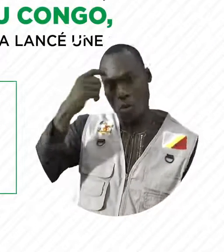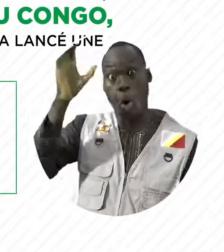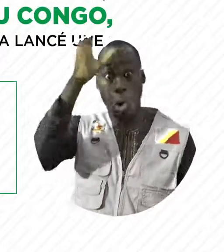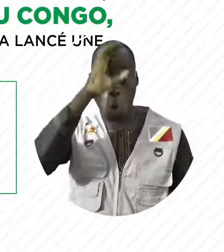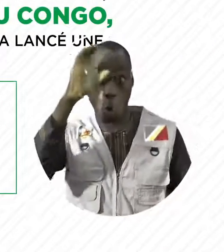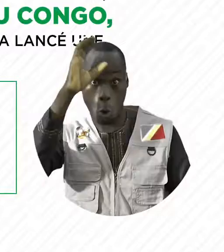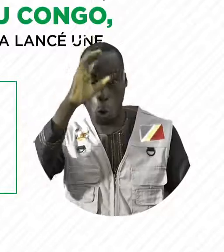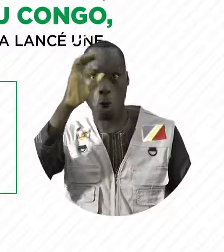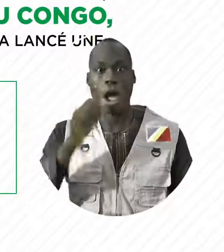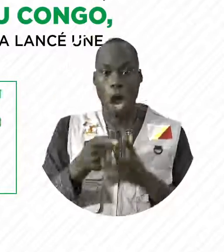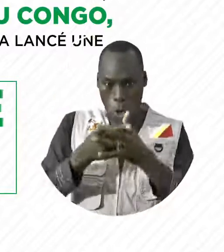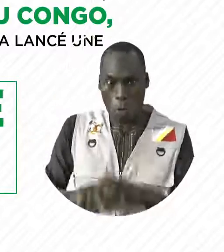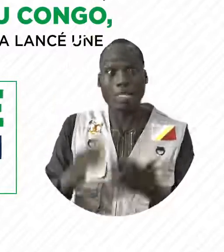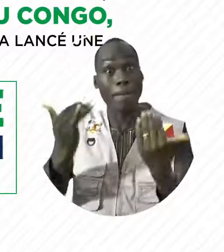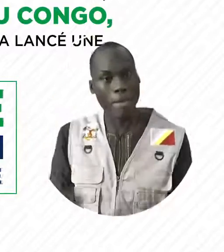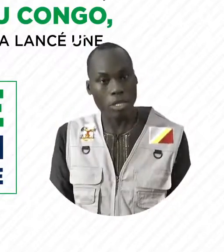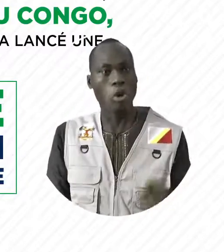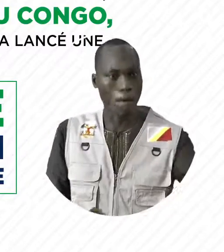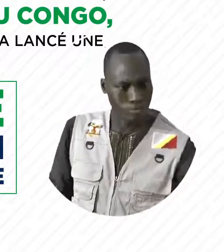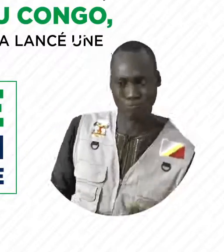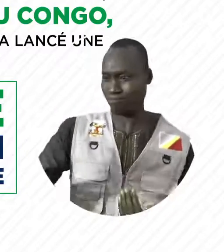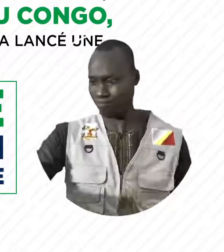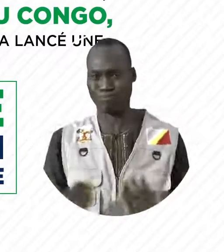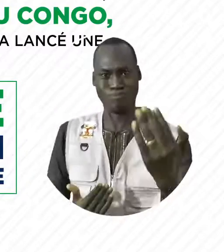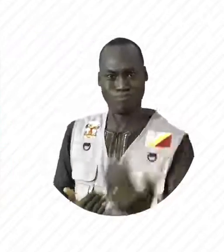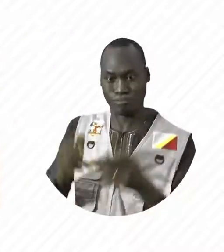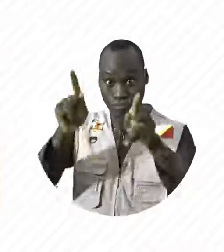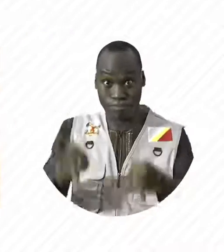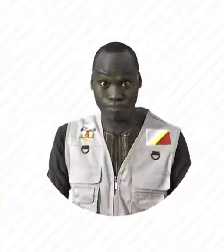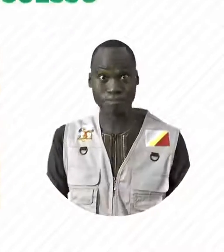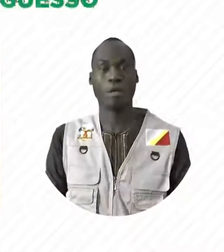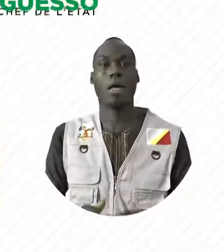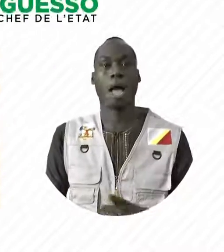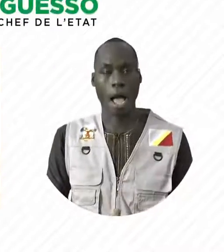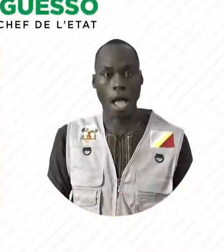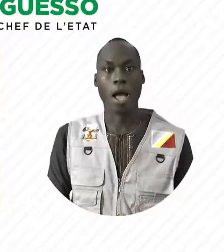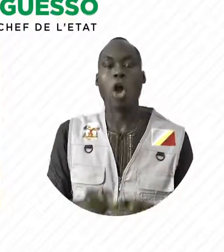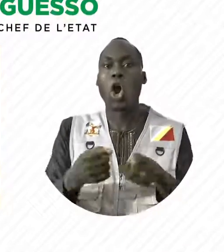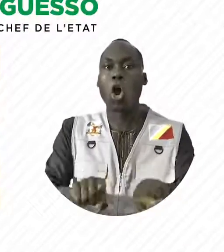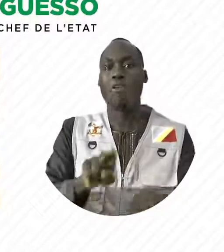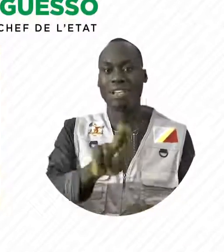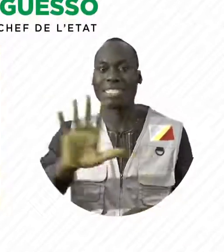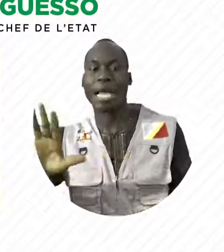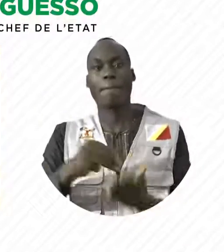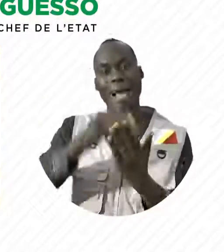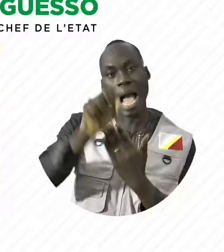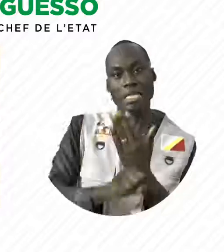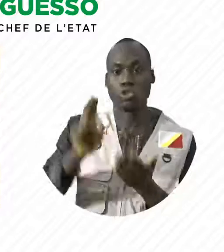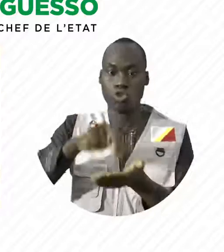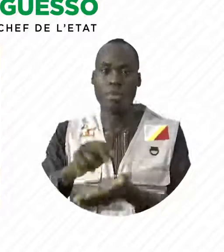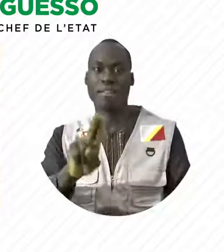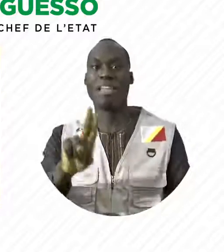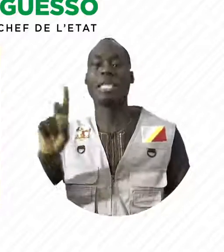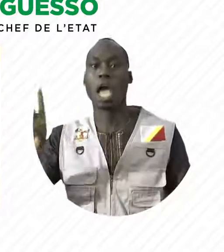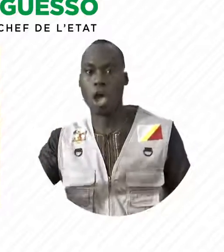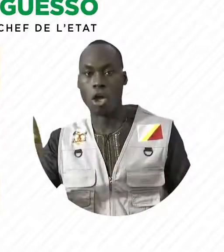gouvernement congolais a lancé la campagne de vaccination contre cette maladie le 25 mars 2021 à Brazzaville sous